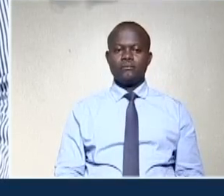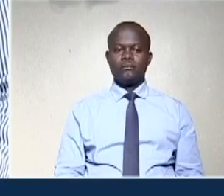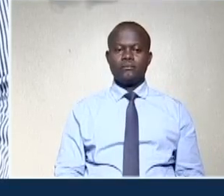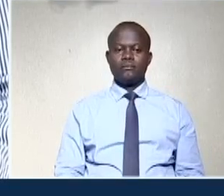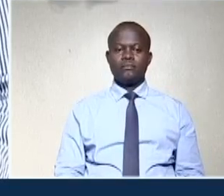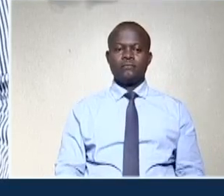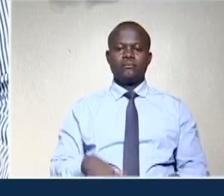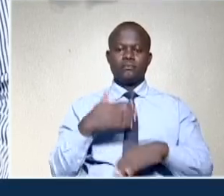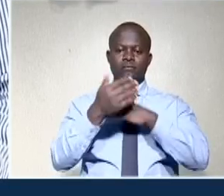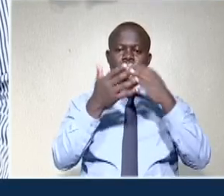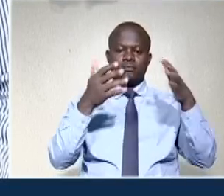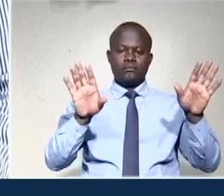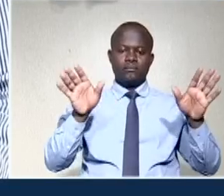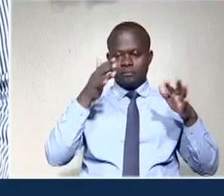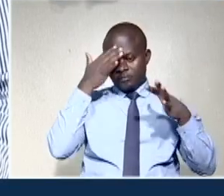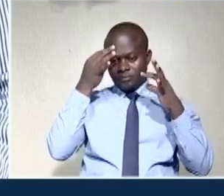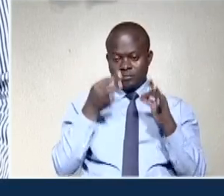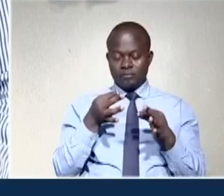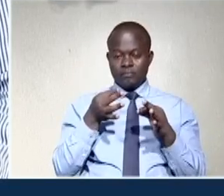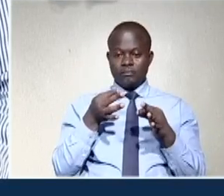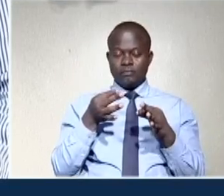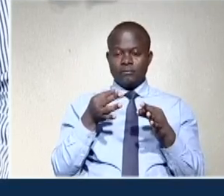maze kumva icyemezo nafatiwe